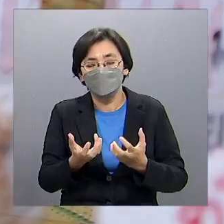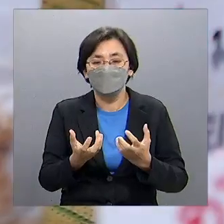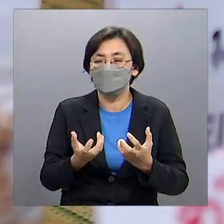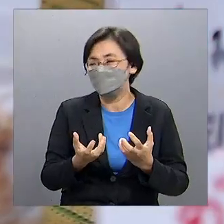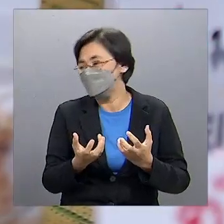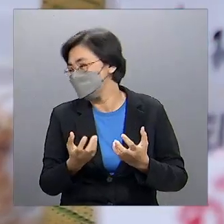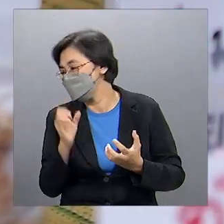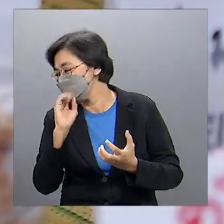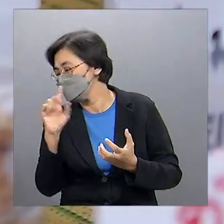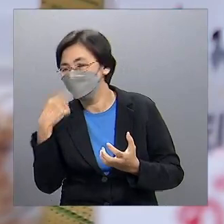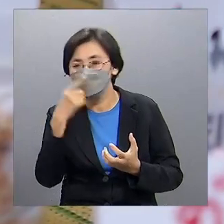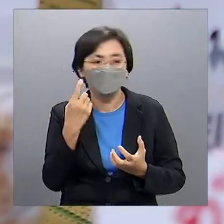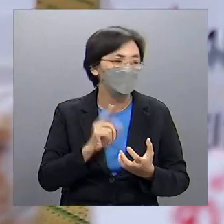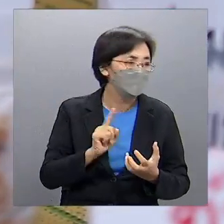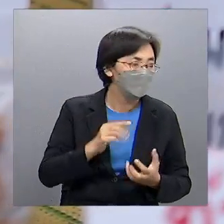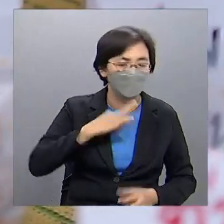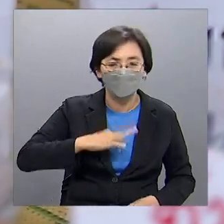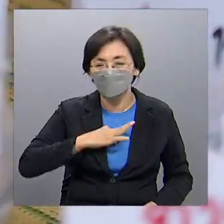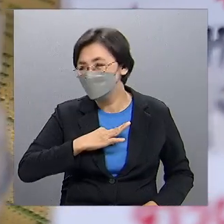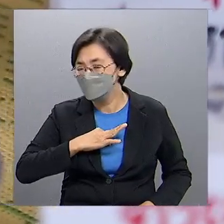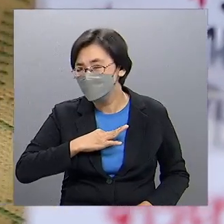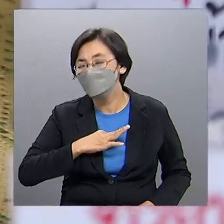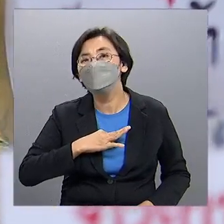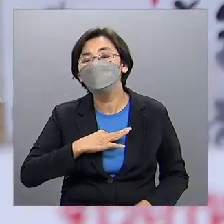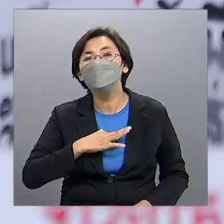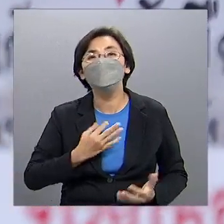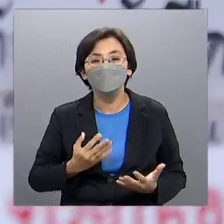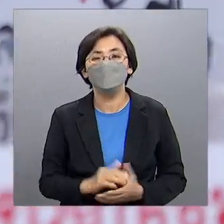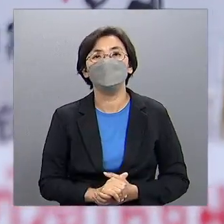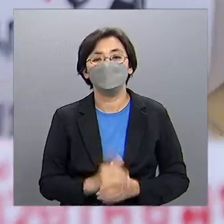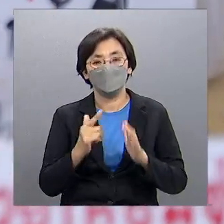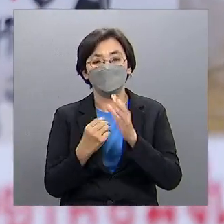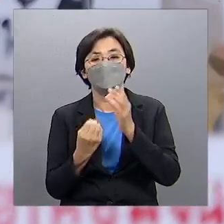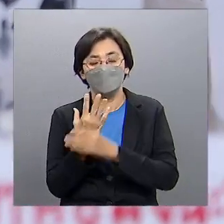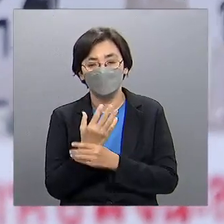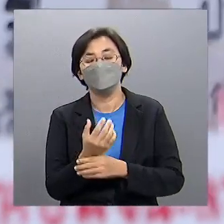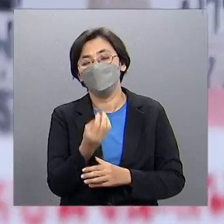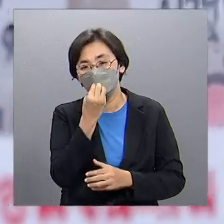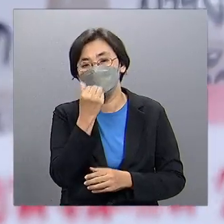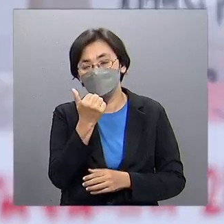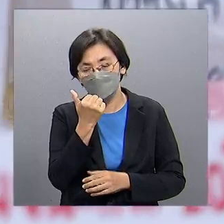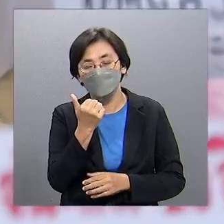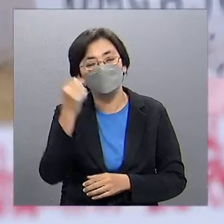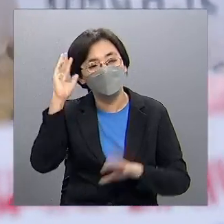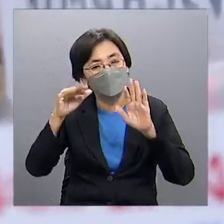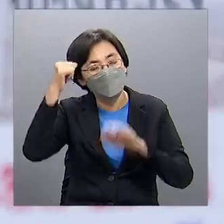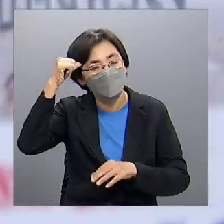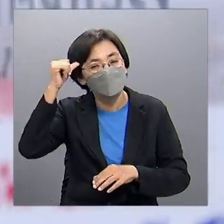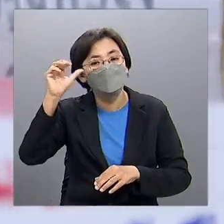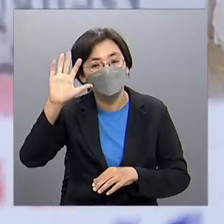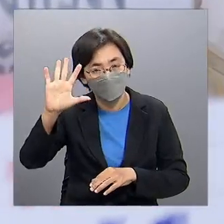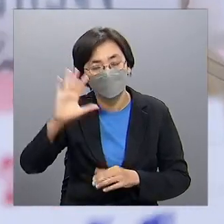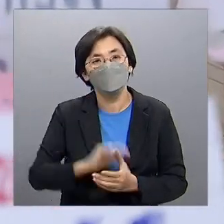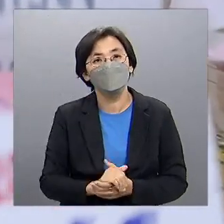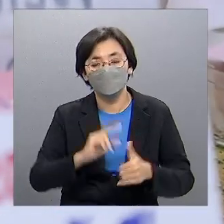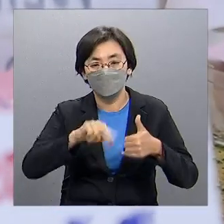การของเราเนี่ยไม่สู้ดีกินแล้วไม่มีการทดสอบเพราะยาสมุนไพรกินได้เนี่ยจริงๆก็ต้องบอกไม่เกิน5วันที่รักษาโรคที่แปลกใหม่ไม่ใช่โรคประจ